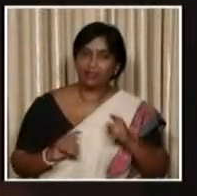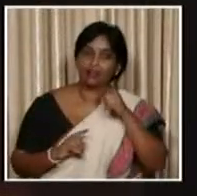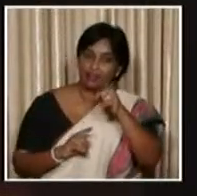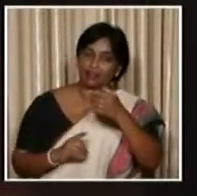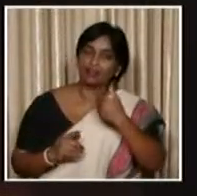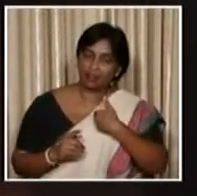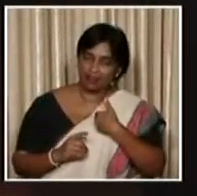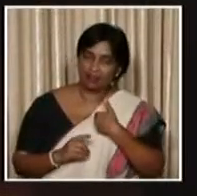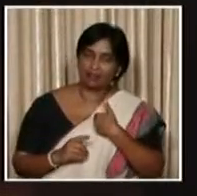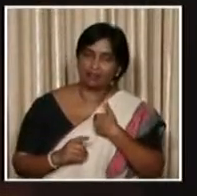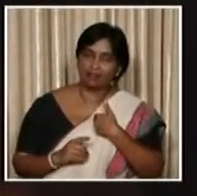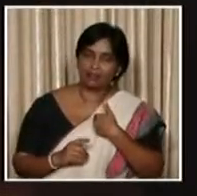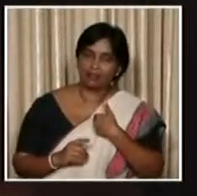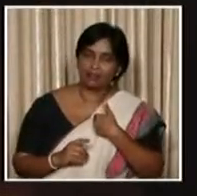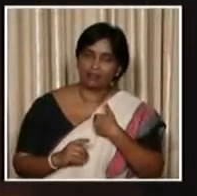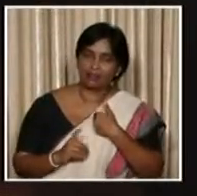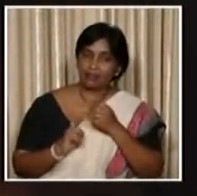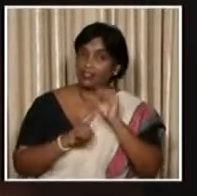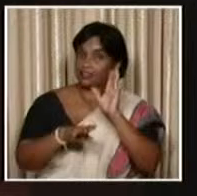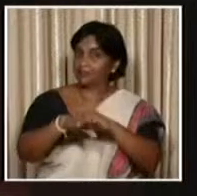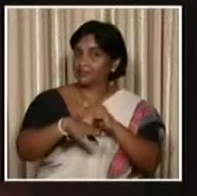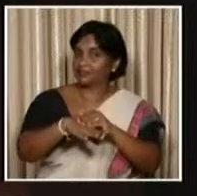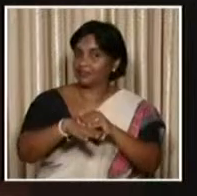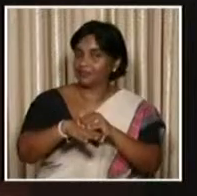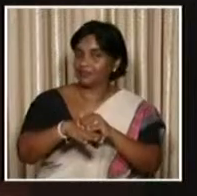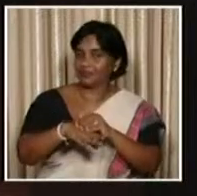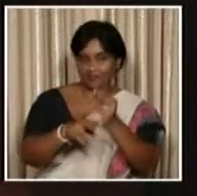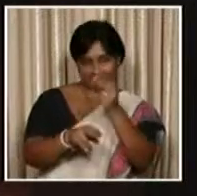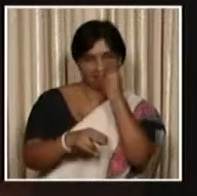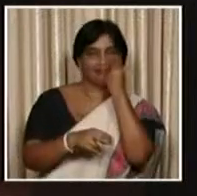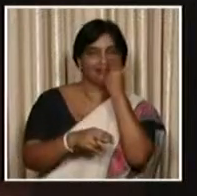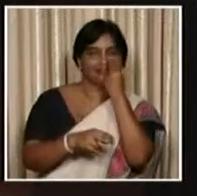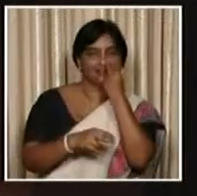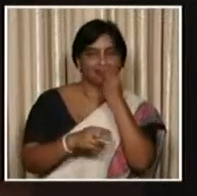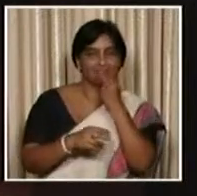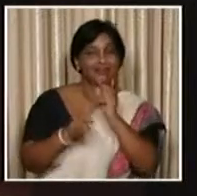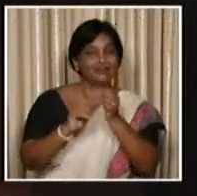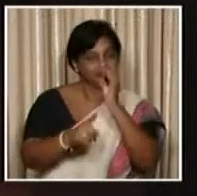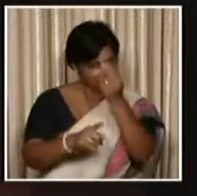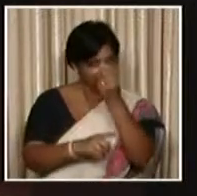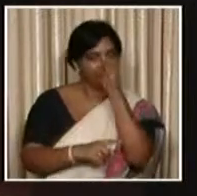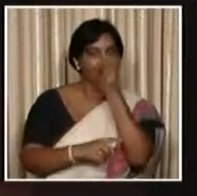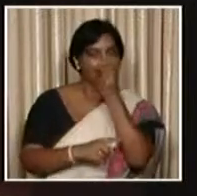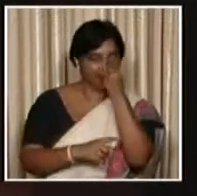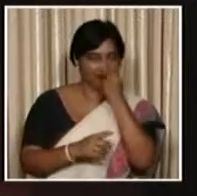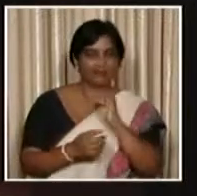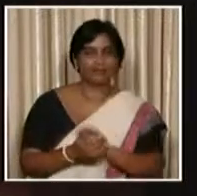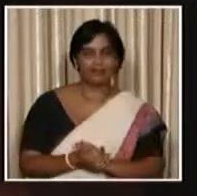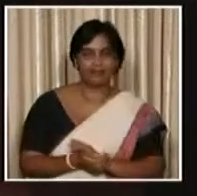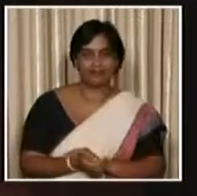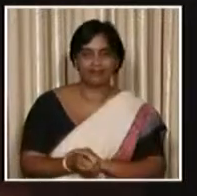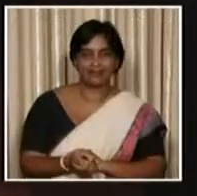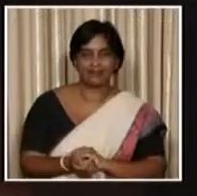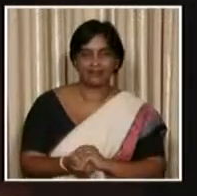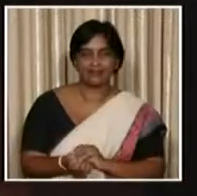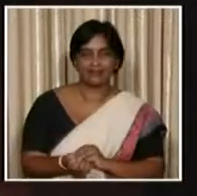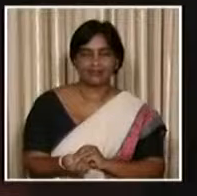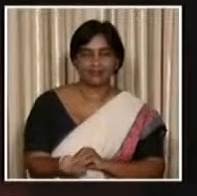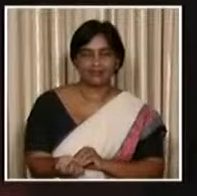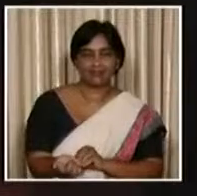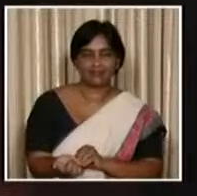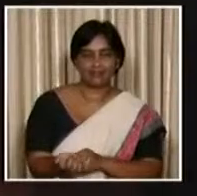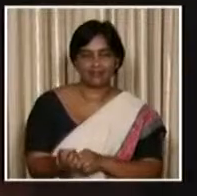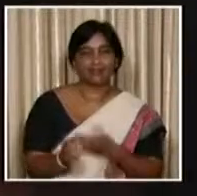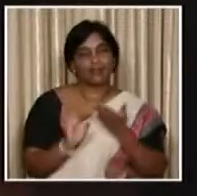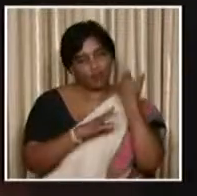ඔබත් අපත් ජනතුමා පොඩ මූණ බලන්නකෝ. ජනතුමා මූණ පොඩ බලන්න. ජනතුමනි